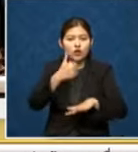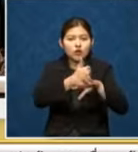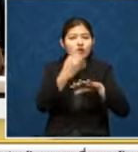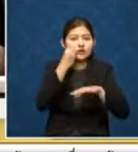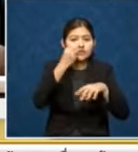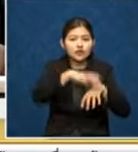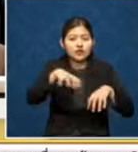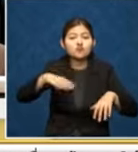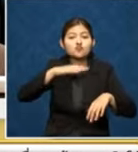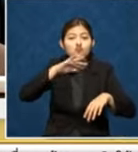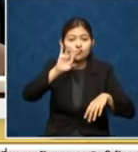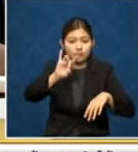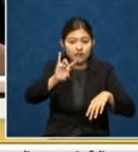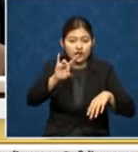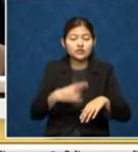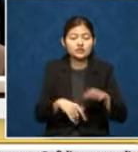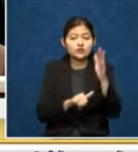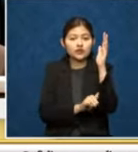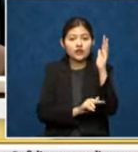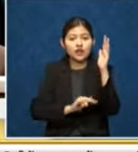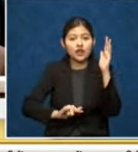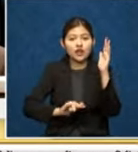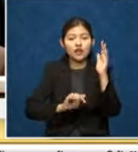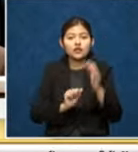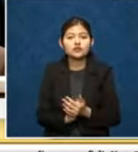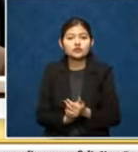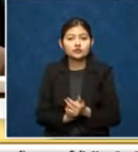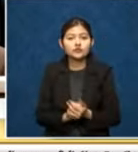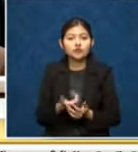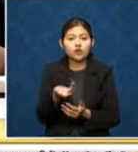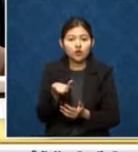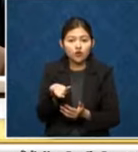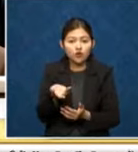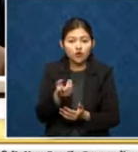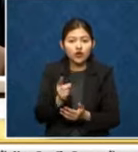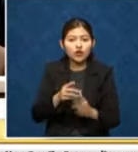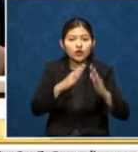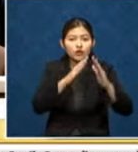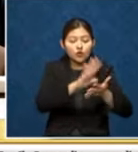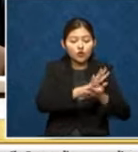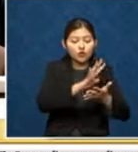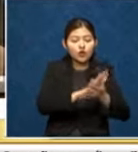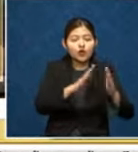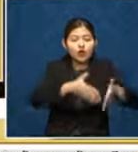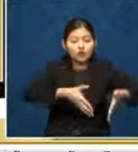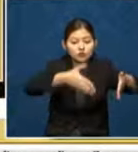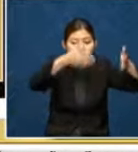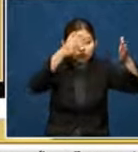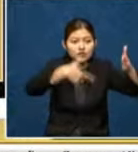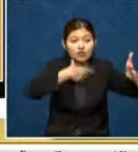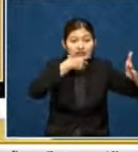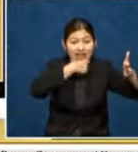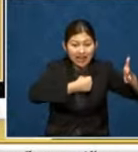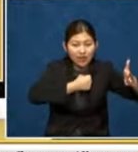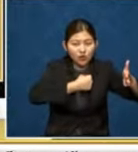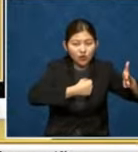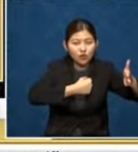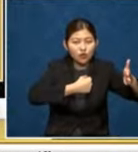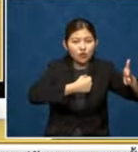8ตำบลบุดีอำเภอเมืองจังหวัดยะลาเรื่องขอให้รื้อถอนโรงเรียนอาคารเรียนหลังเก่าซึ่งช